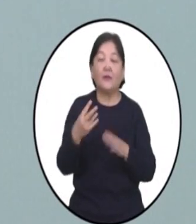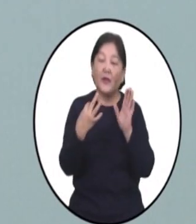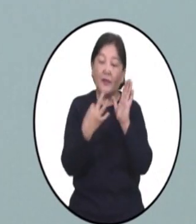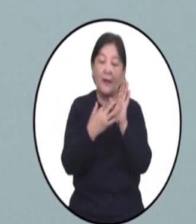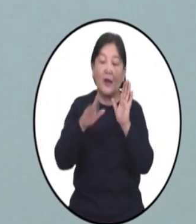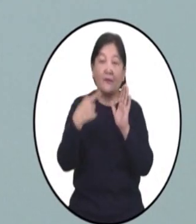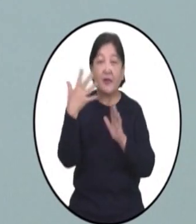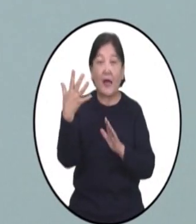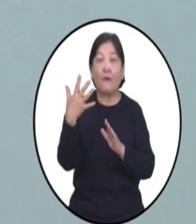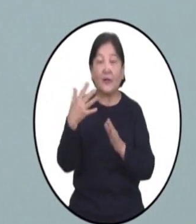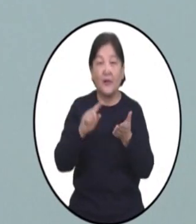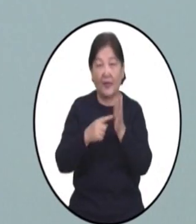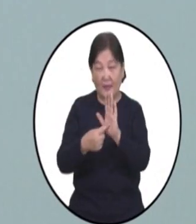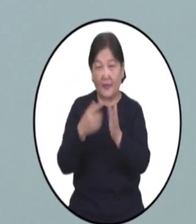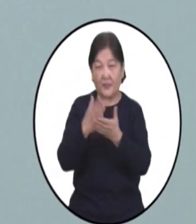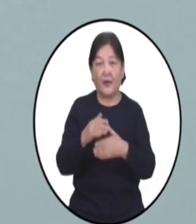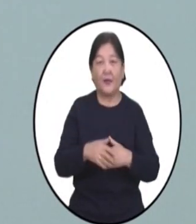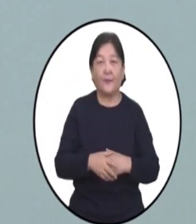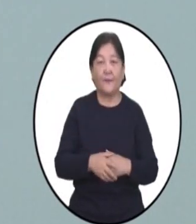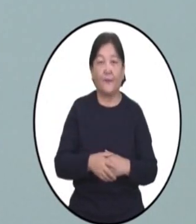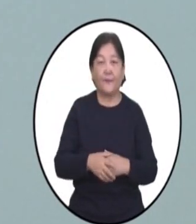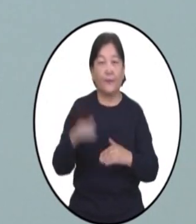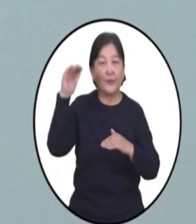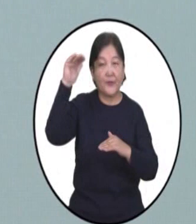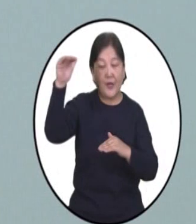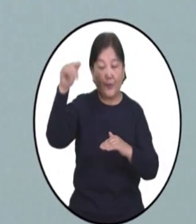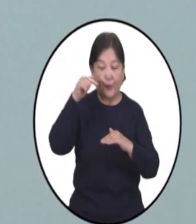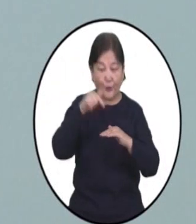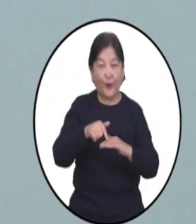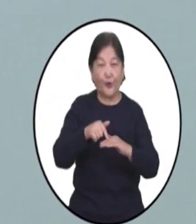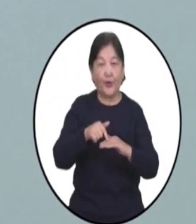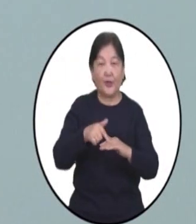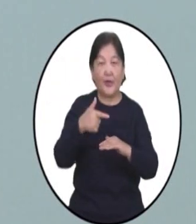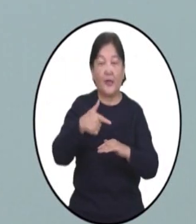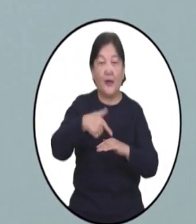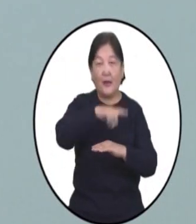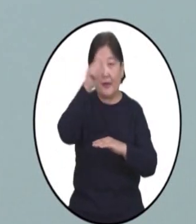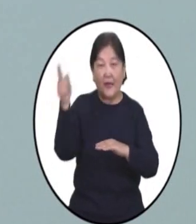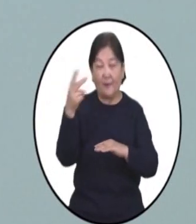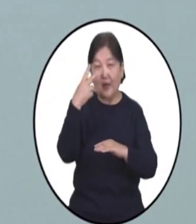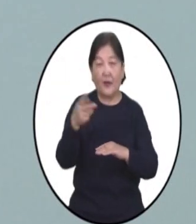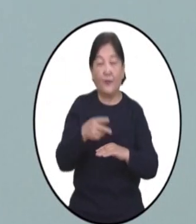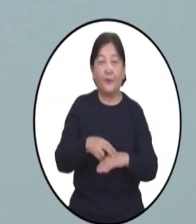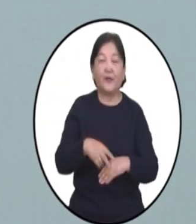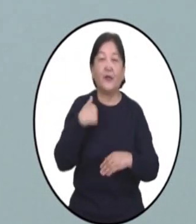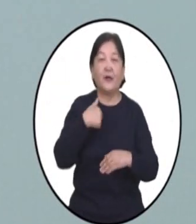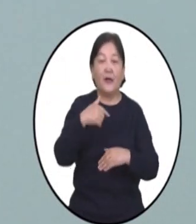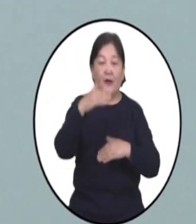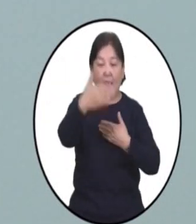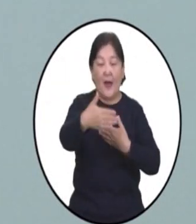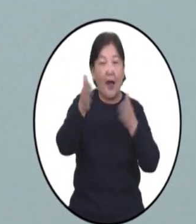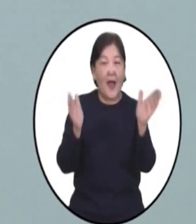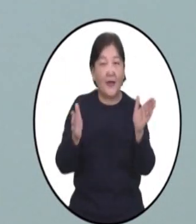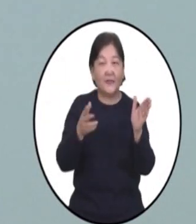утгыг илэрхийлж байна. За энэ дээрхийн өгөгдсөн хоримтлогдсон давтамжийн графикасаа хайрцагын диаграмма хэдүүлээ байгуулж